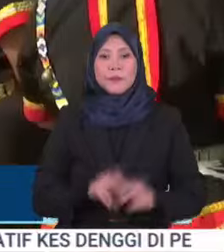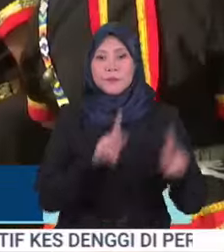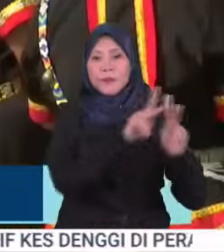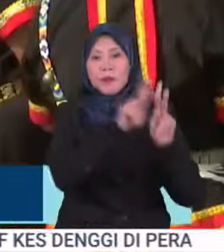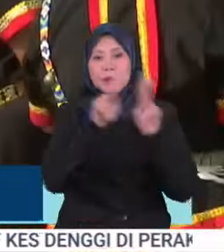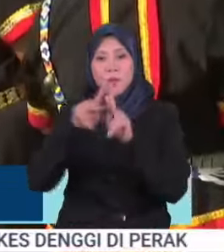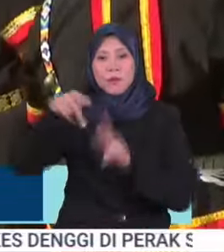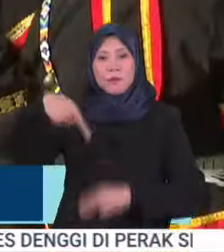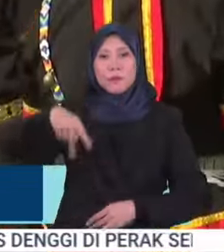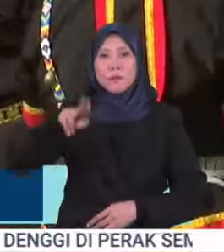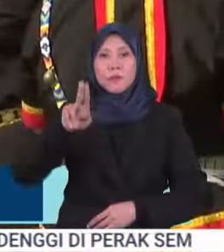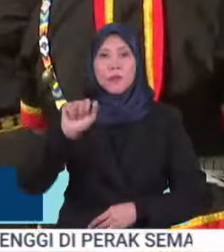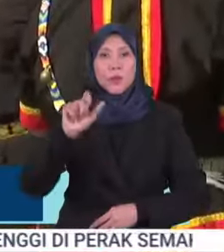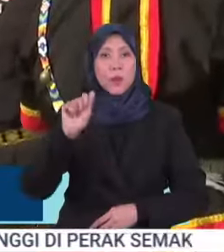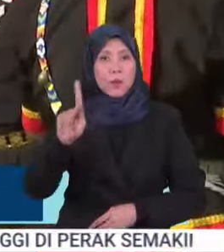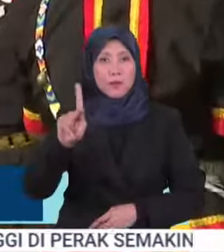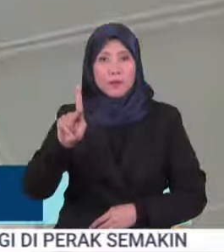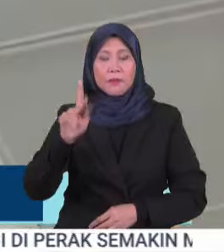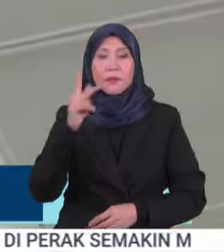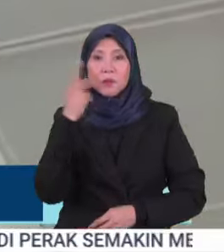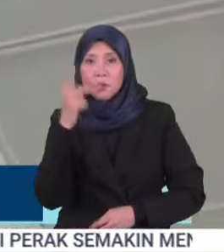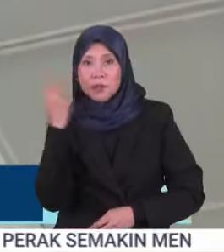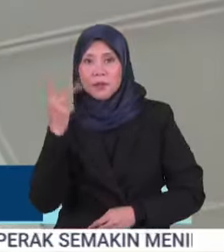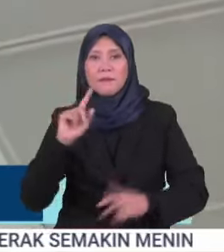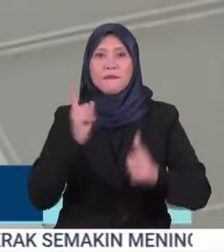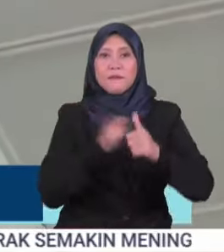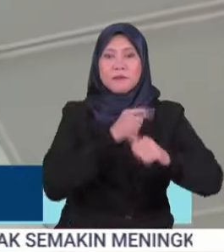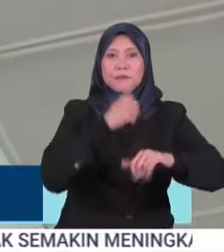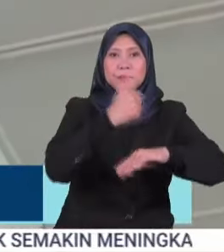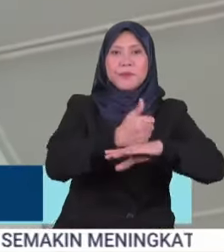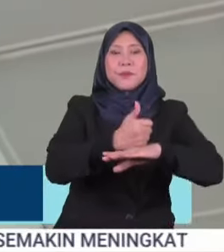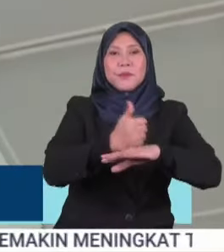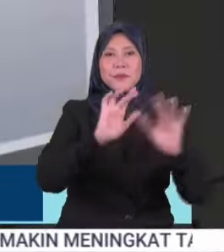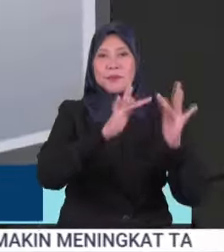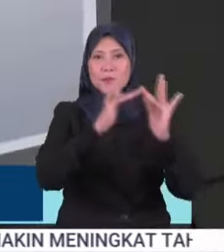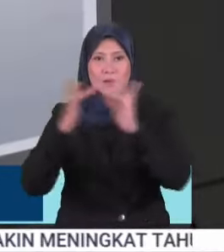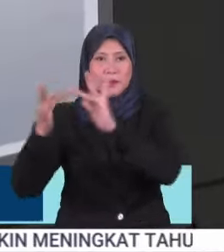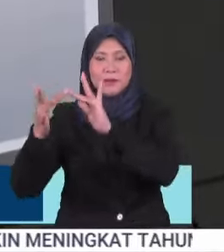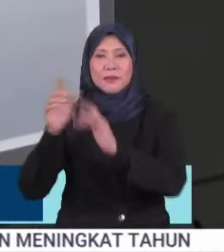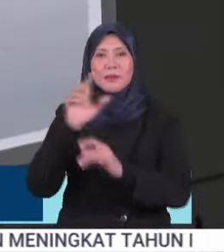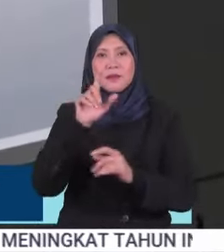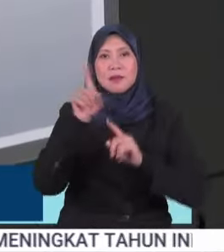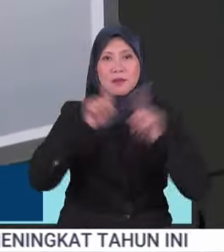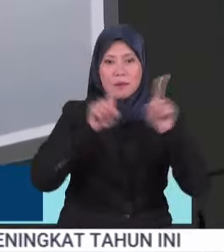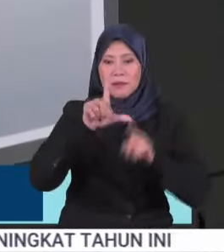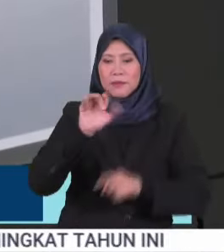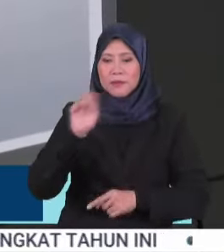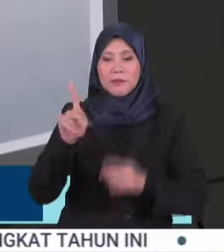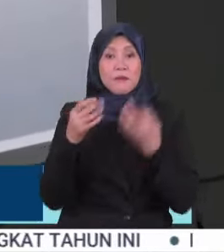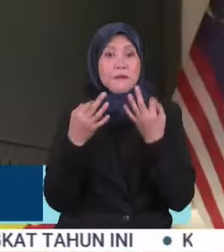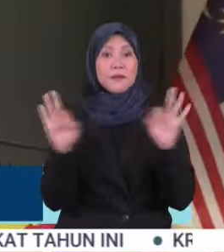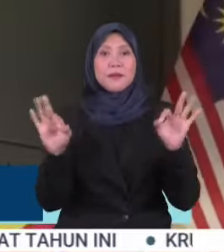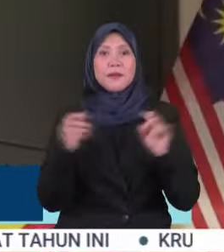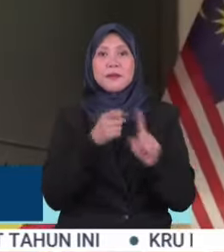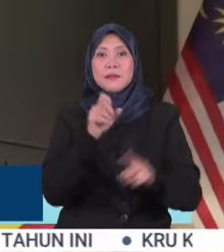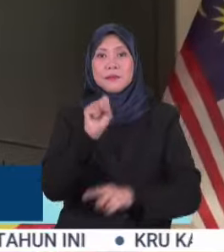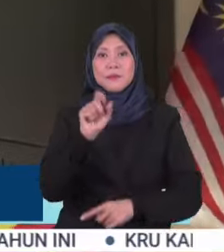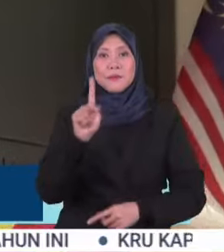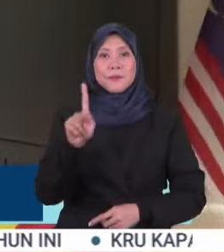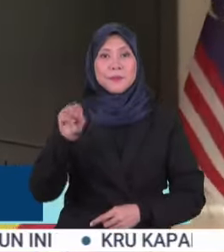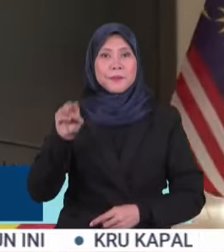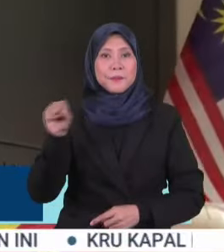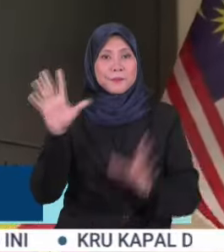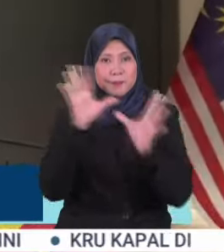Kampung Puak di Bau Kuching jadi lokasi pertama pemasangan perkhidmatan internet satelit Starlink secara percuma oleh SKMM